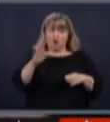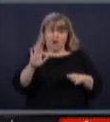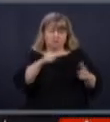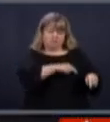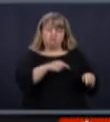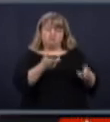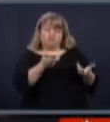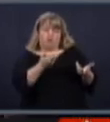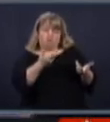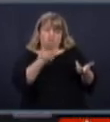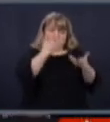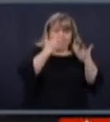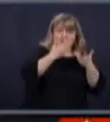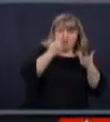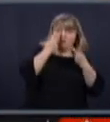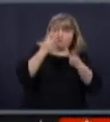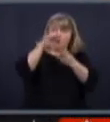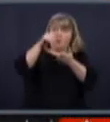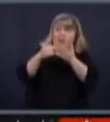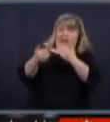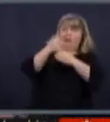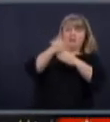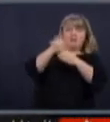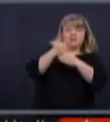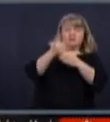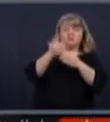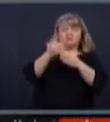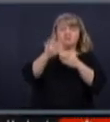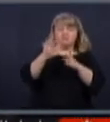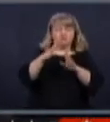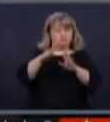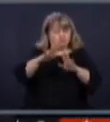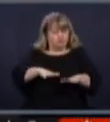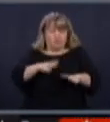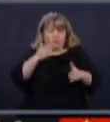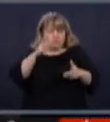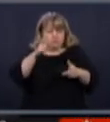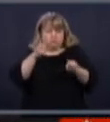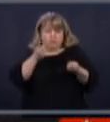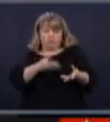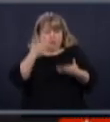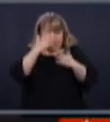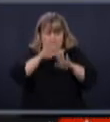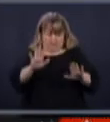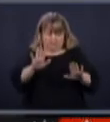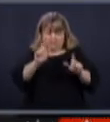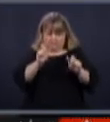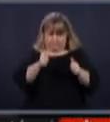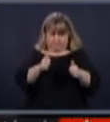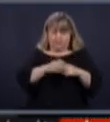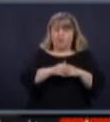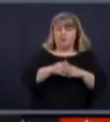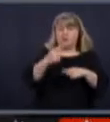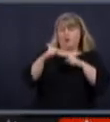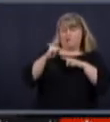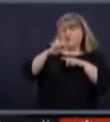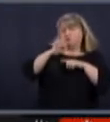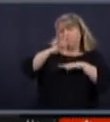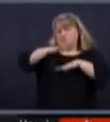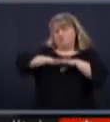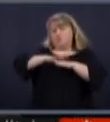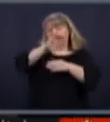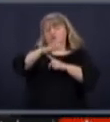des gens de Montréal arriver dans le Bas-Saint-Laurent. Venons sur la situation de Montréal. Je vous l'ai dit